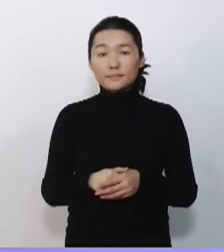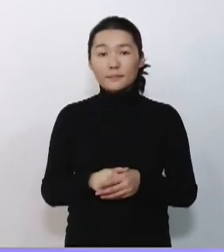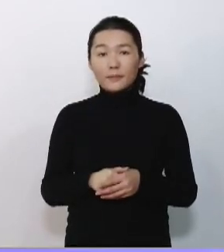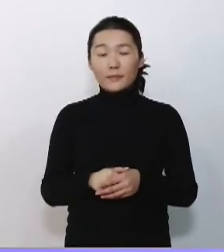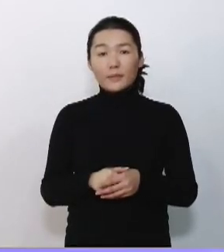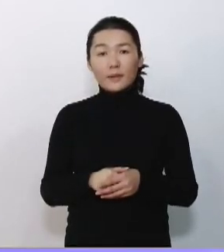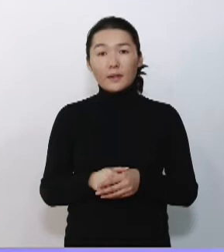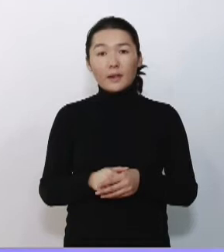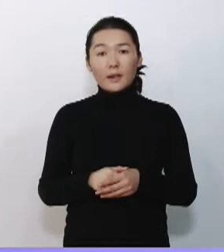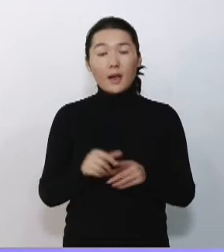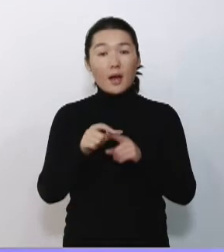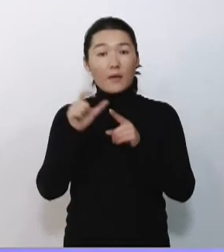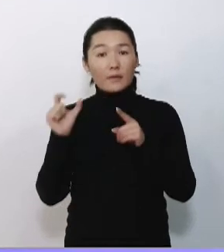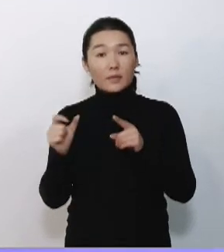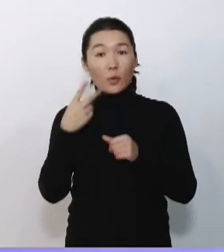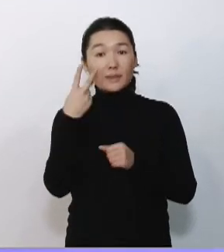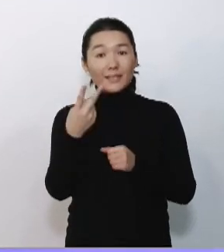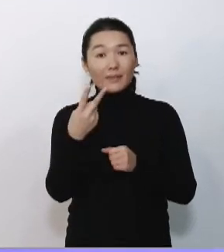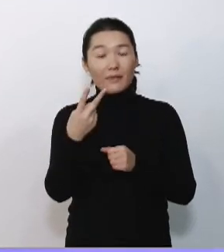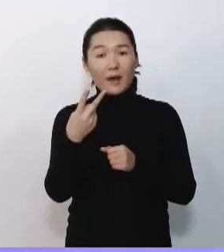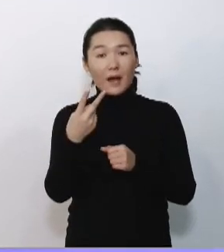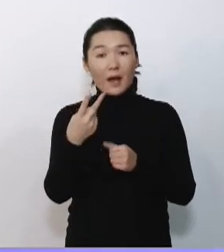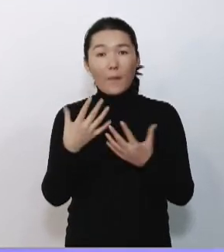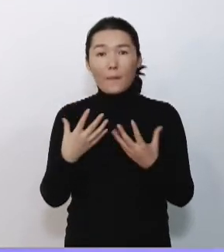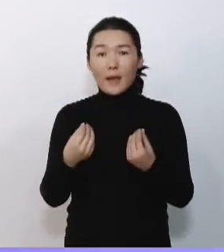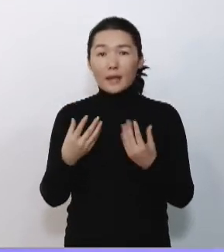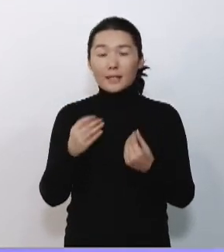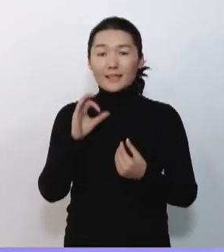В нем два мягких согласных звука.